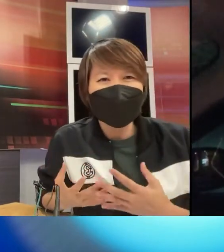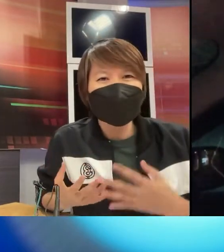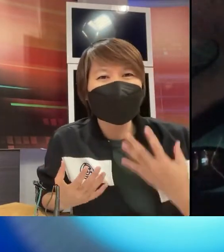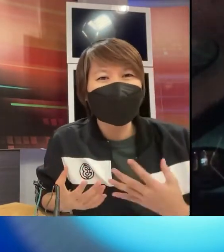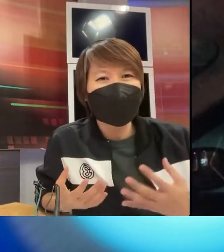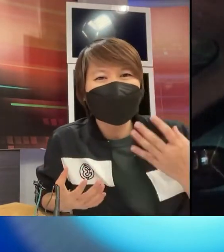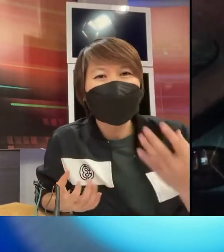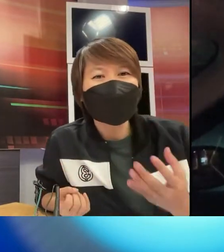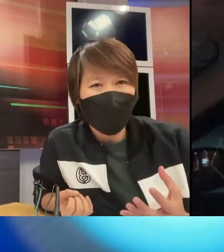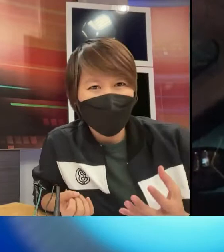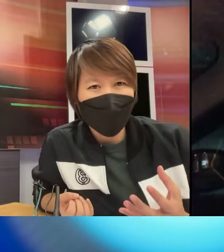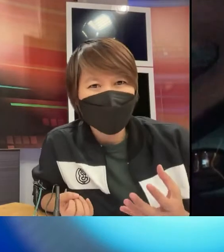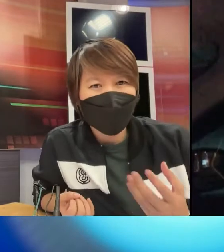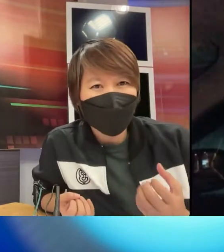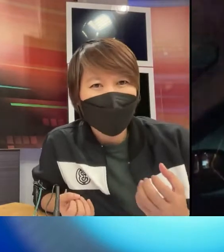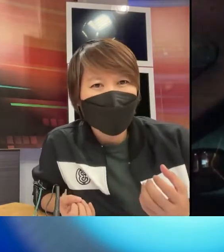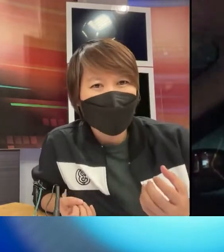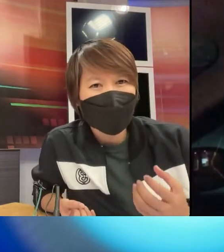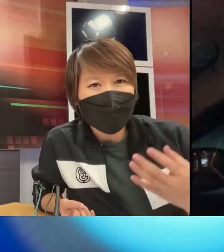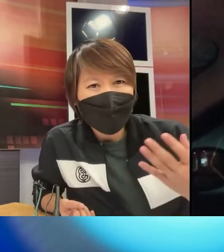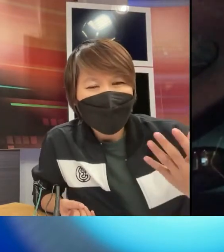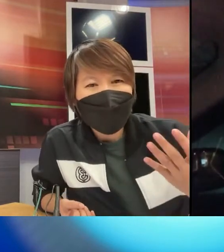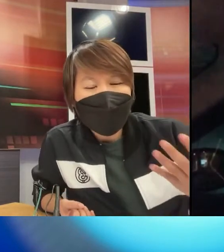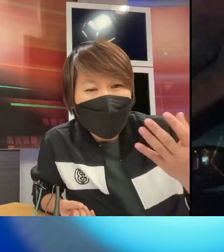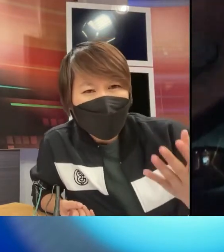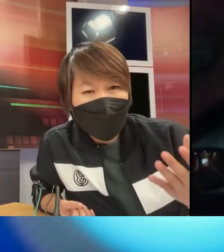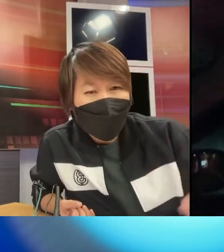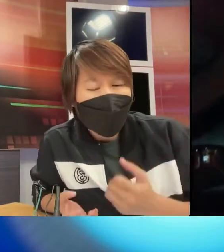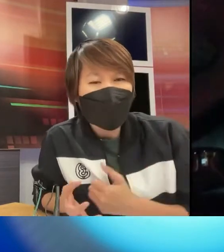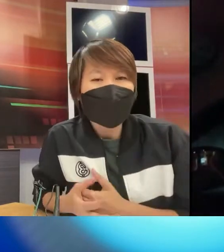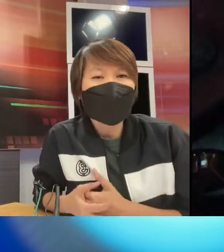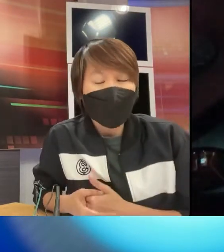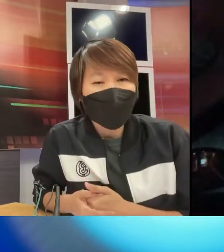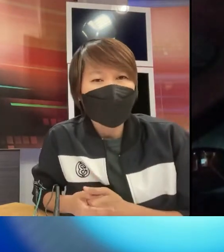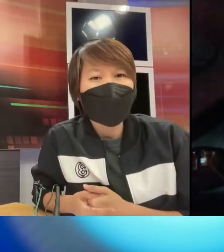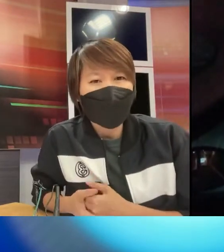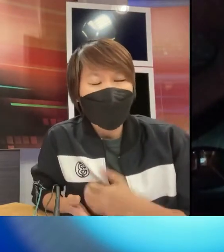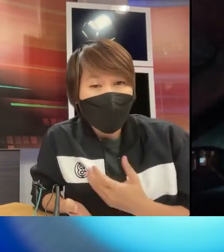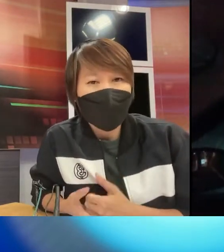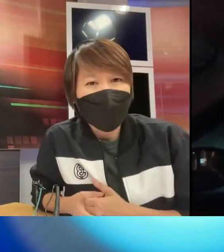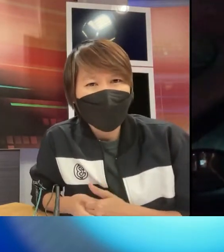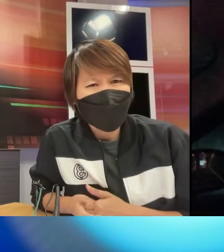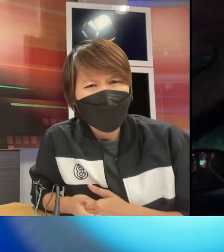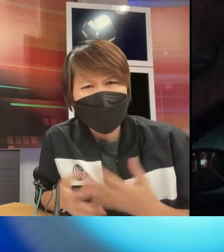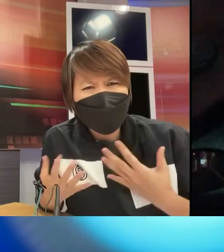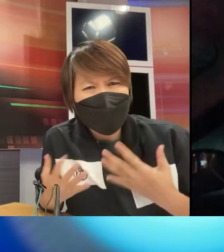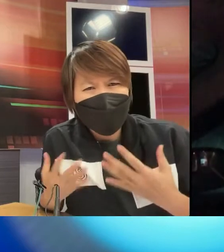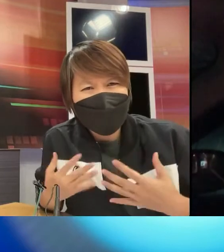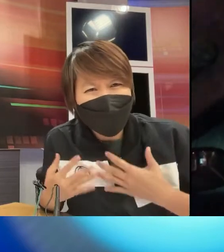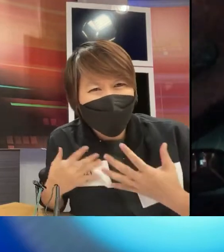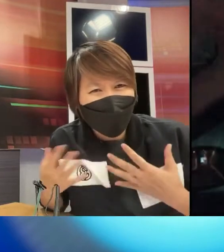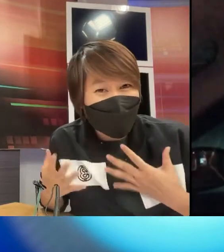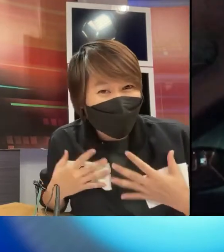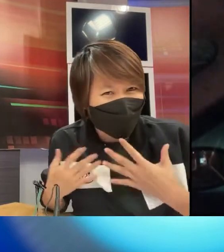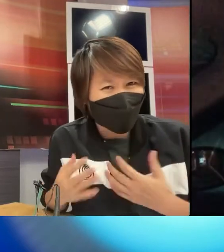ใจที่ร่างกฎหมายสมรสเท่าเทียมได้รับสภามีมติเห็นชอบรับหลักการเนี่ยความดีอกดี